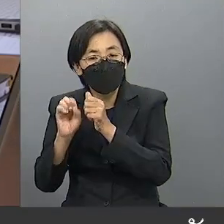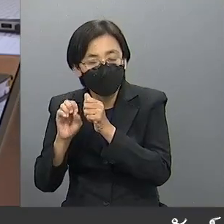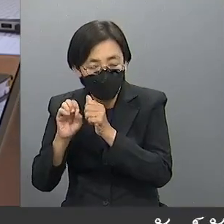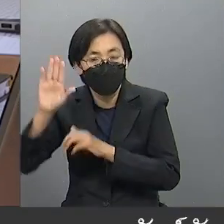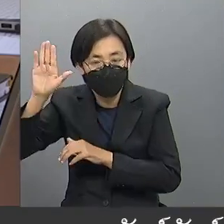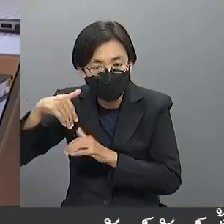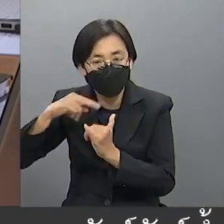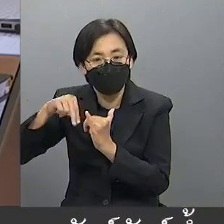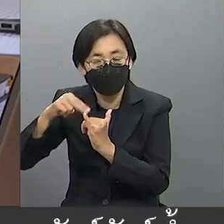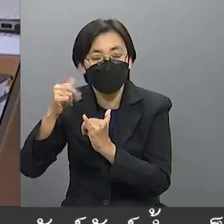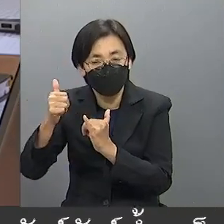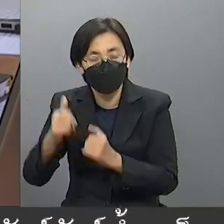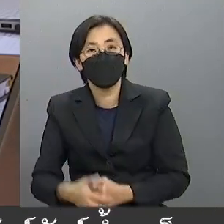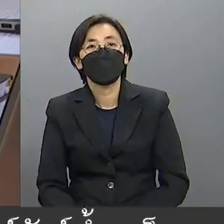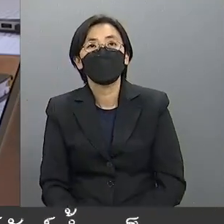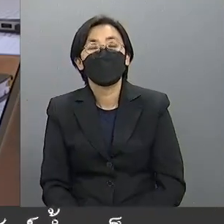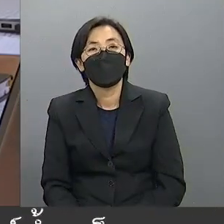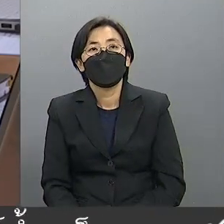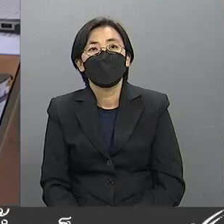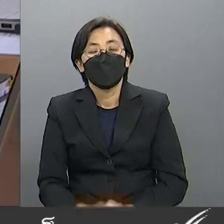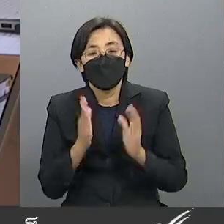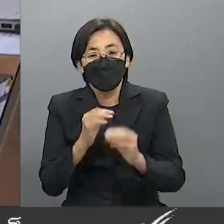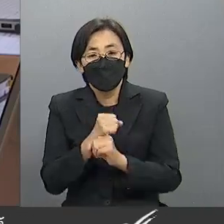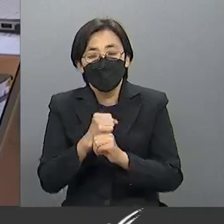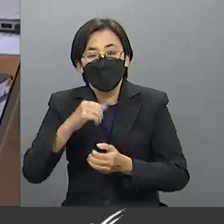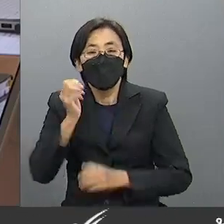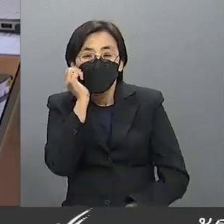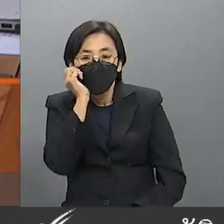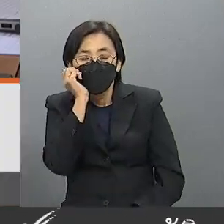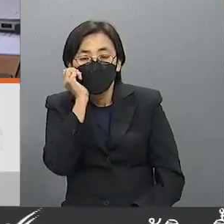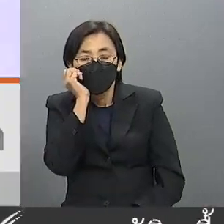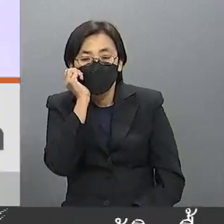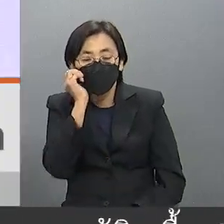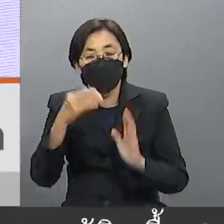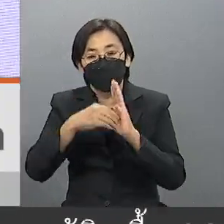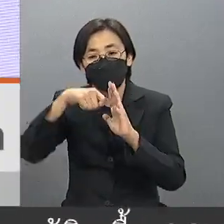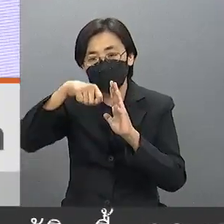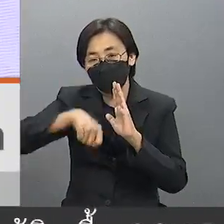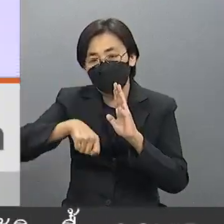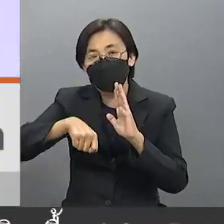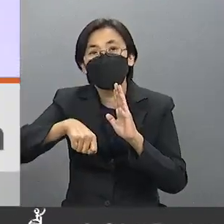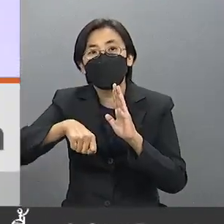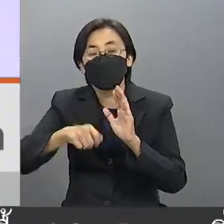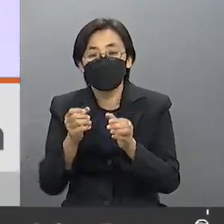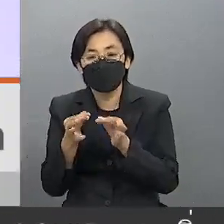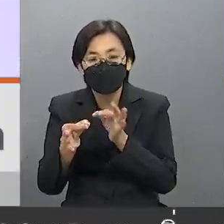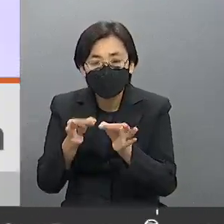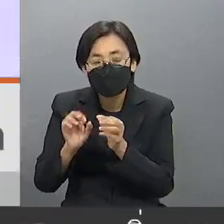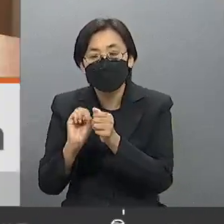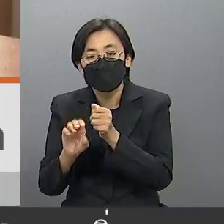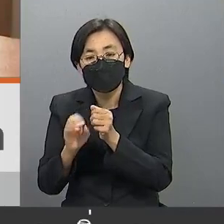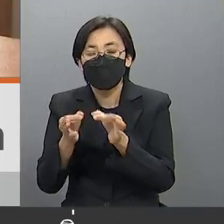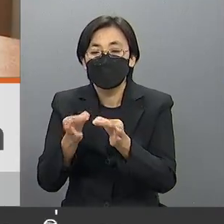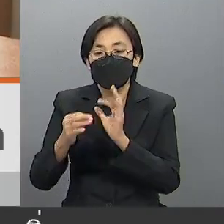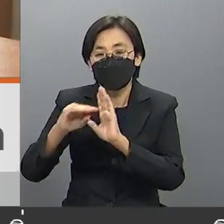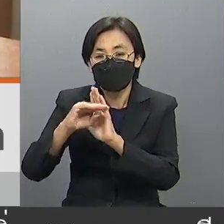ครับ เจ้าหน้าที่คอลเซ็นเตอร์โควิด-19 จังหวัดนครราชสีมาให้คำปรึกษาและอธิบายขั้นตอนการส่งตัว